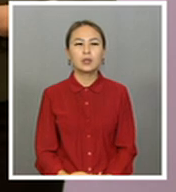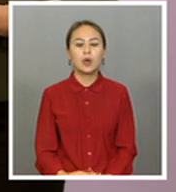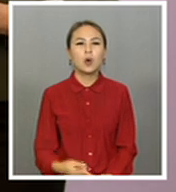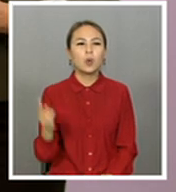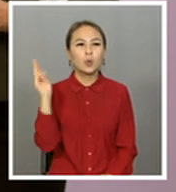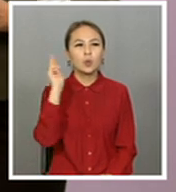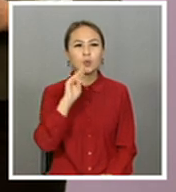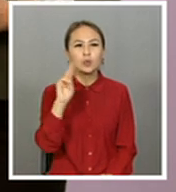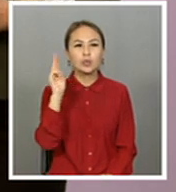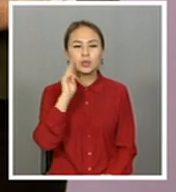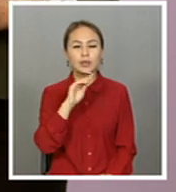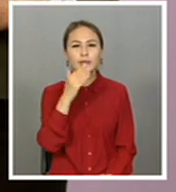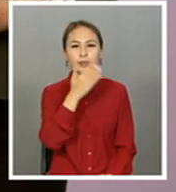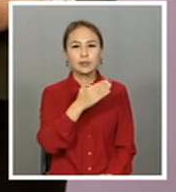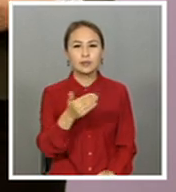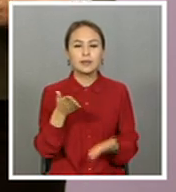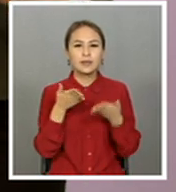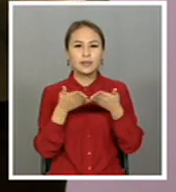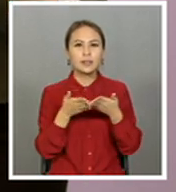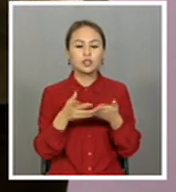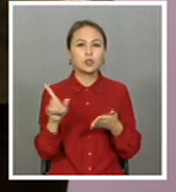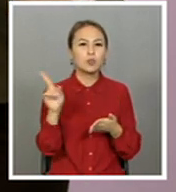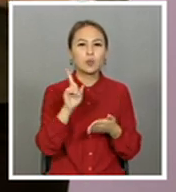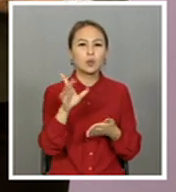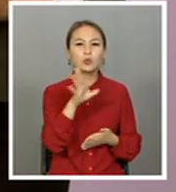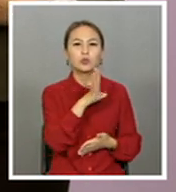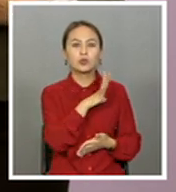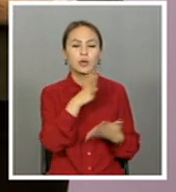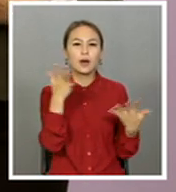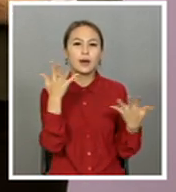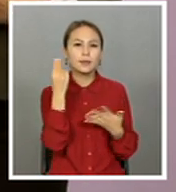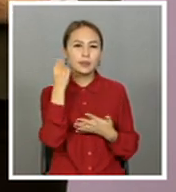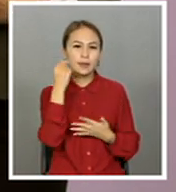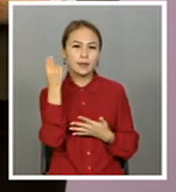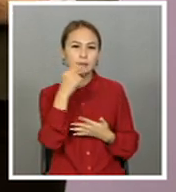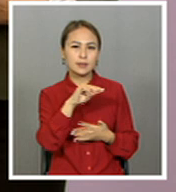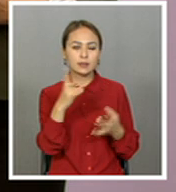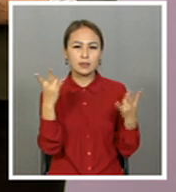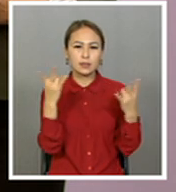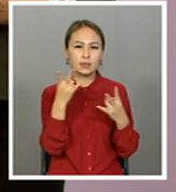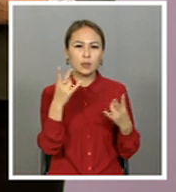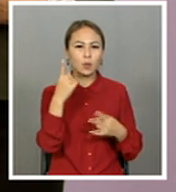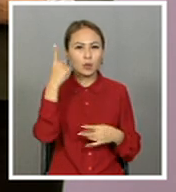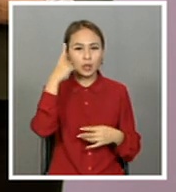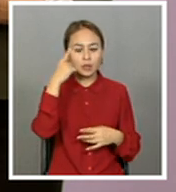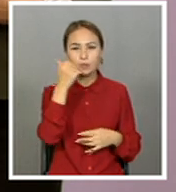Оқушылар, енді теңізші болу үшін қандай қасиеттер керек екен? Ойланамыз.